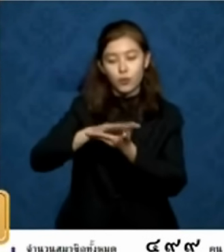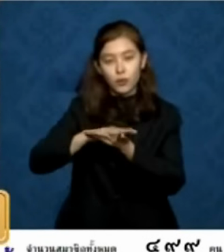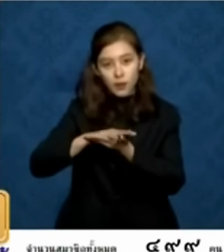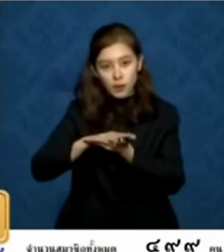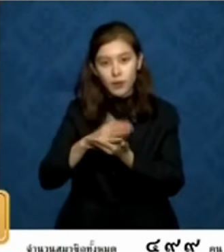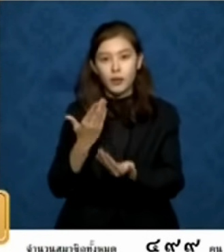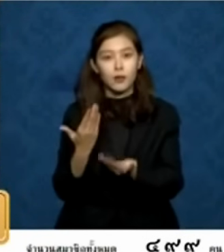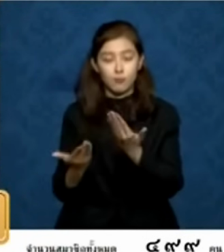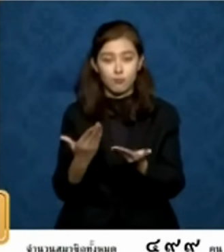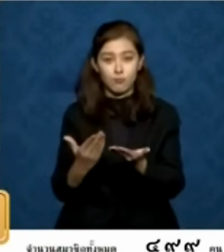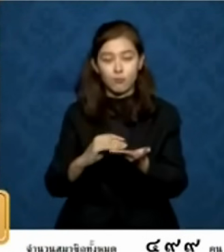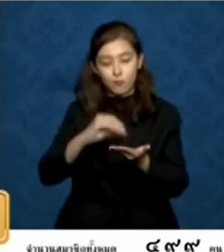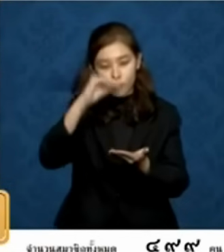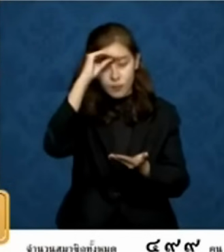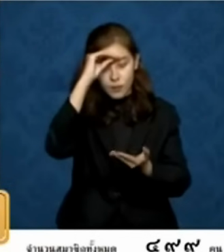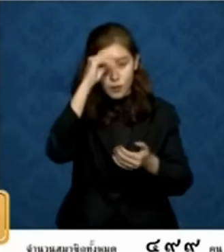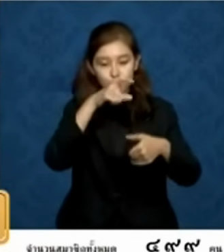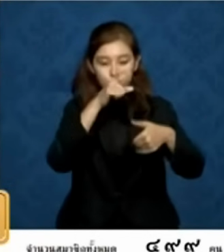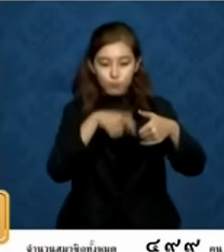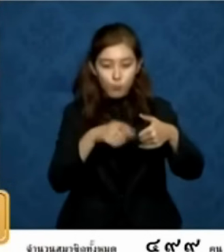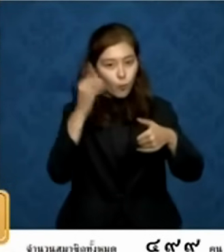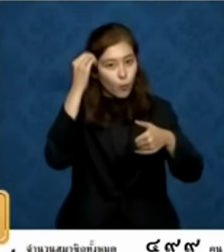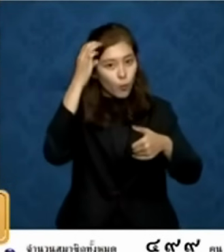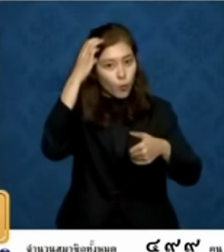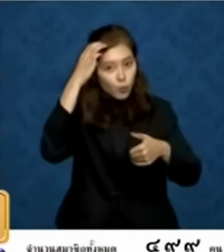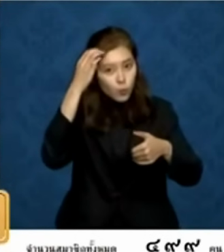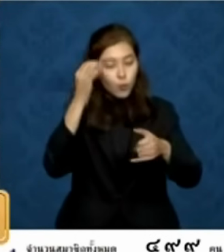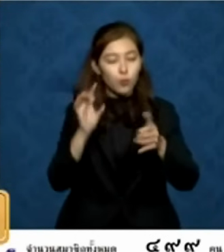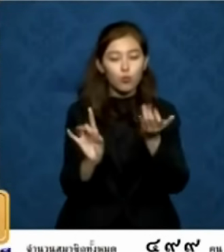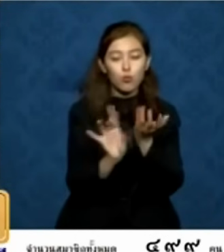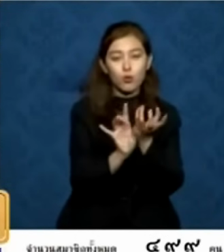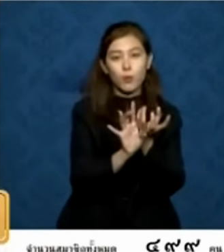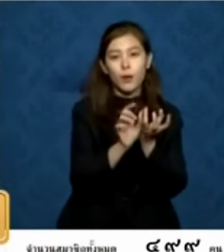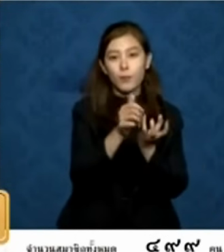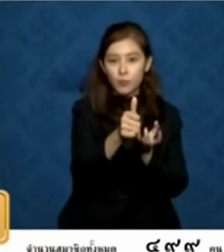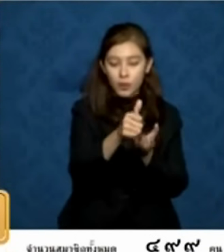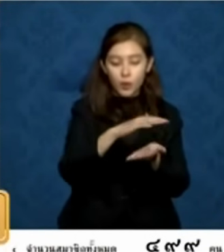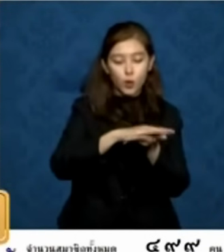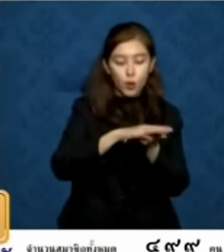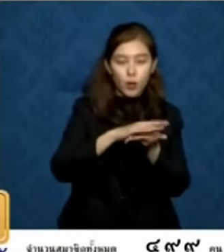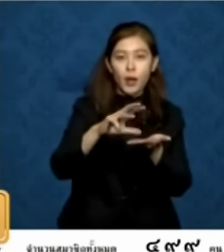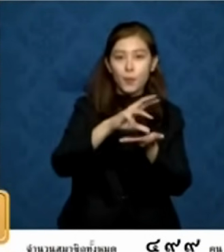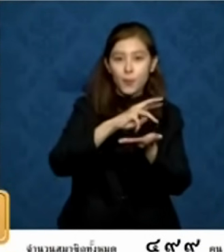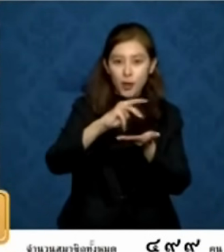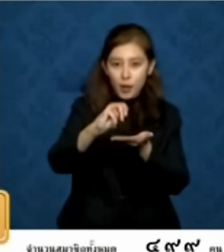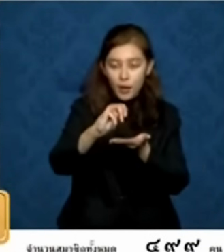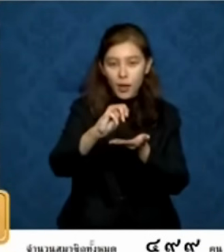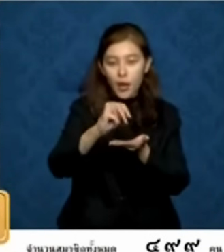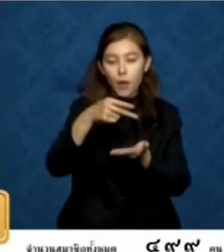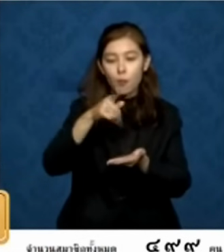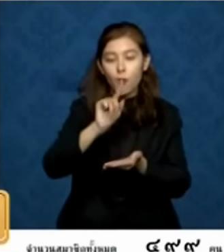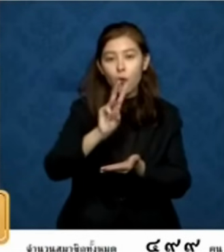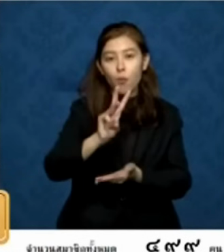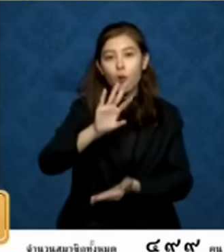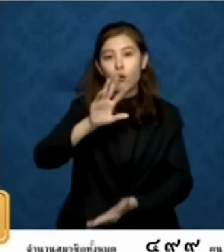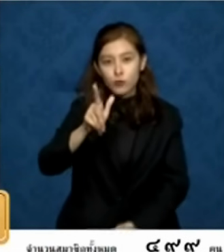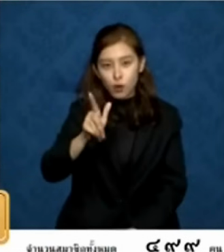คุณภาพสนับสนุนเพื่อสร้างโอกาสทางการศึกษาระดับอุดมศึกษาและสายอาชีพจำนวน 25,000